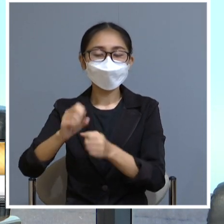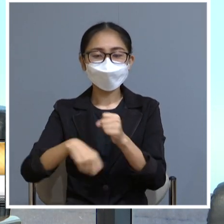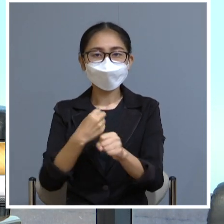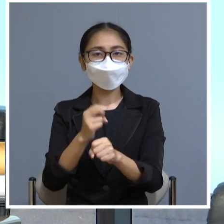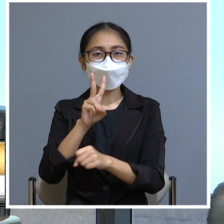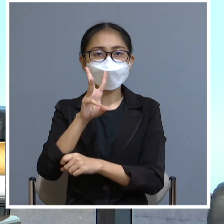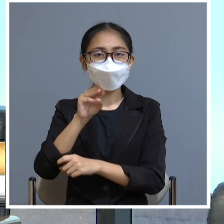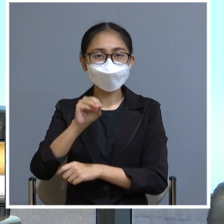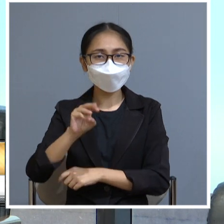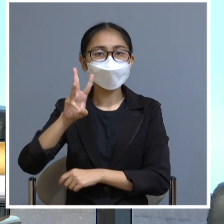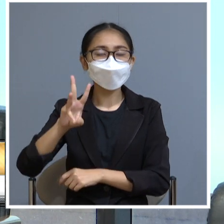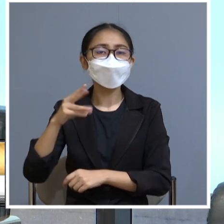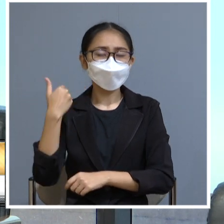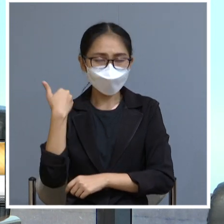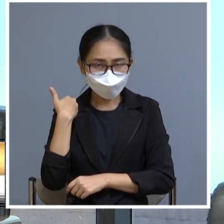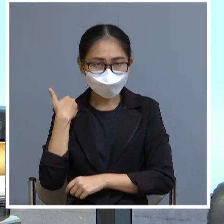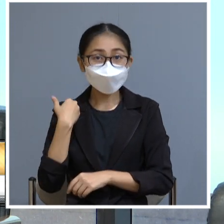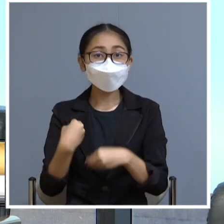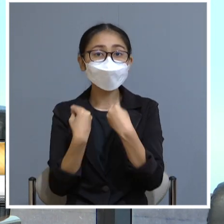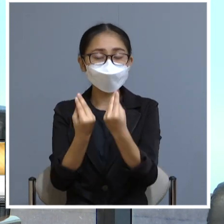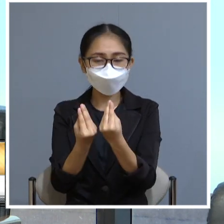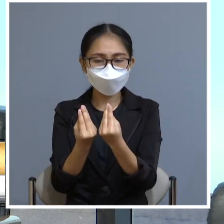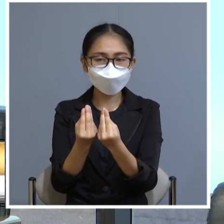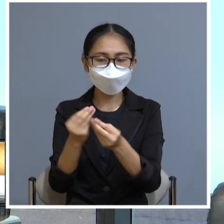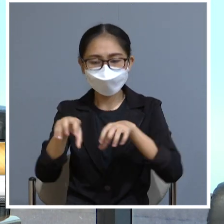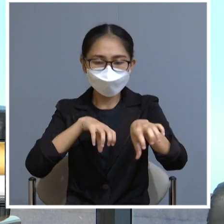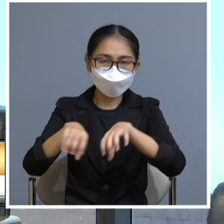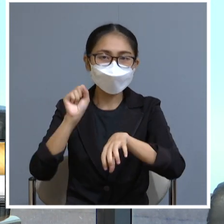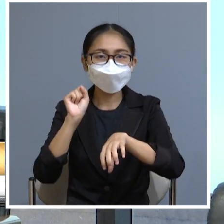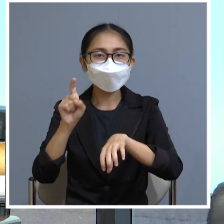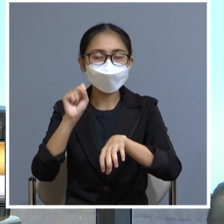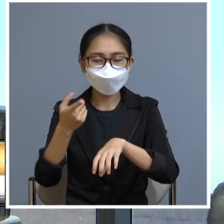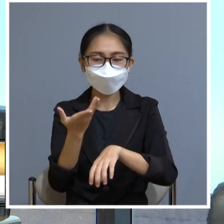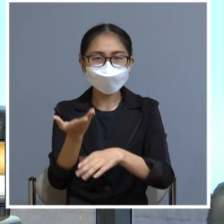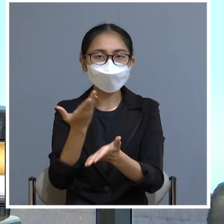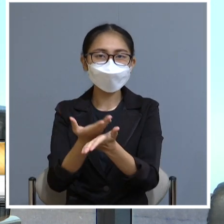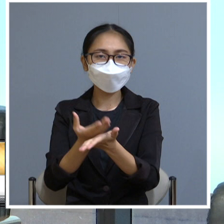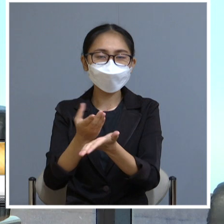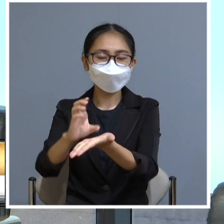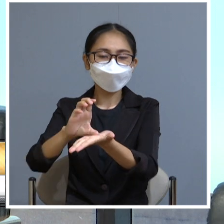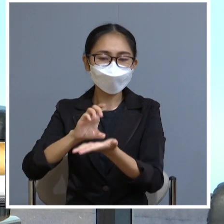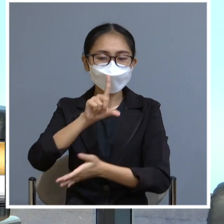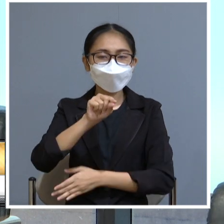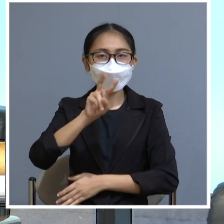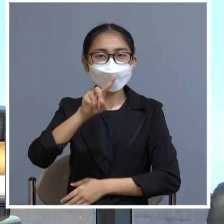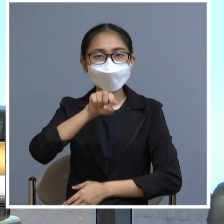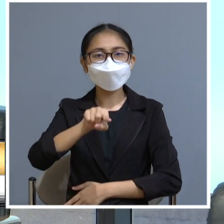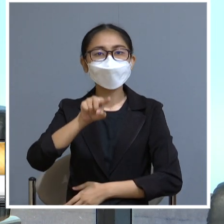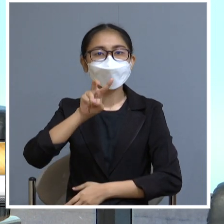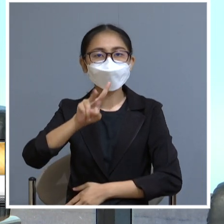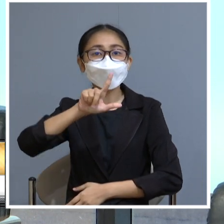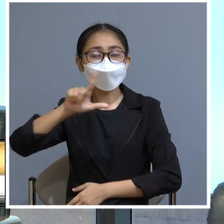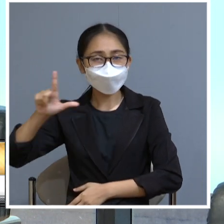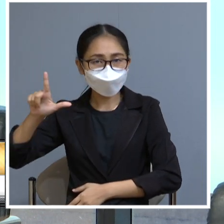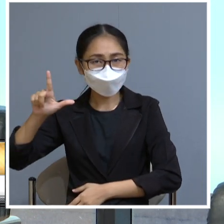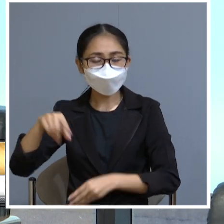2566 ดวยเช่นกันในการที่จะเร่งรัดดำเนนการของบ 22.2 ล้านบาทนี้เพื่อ